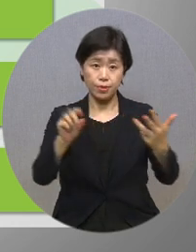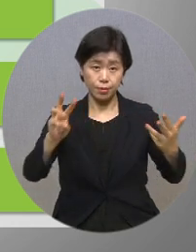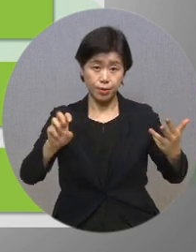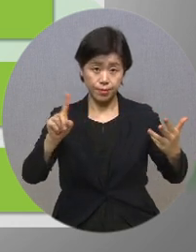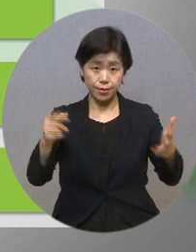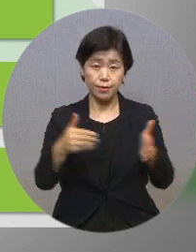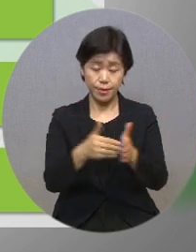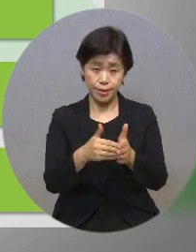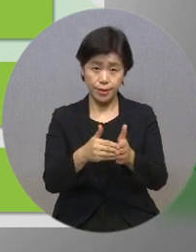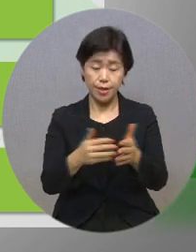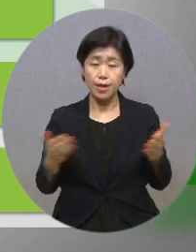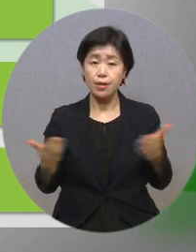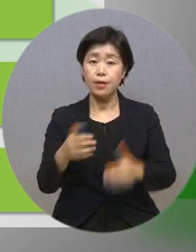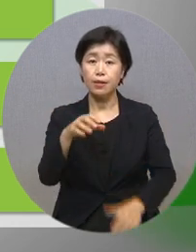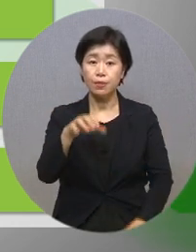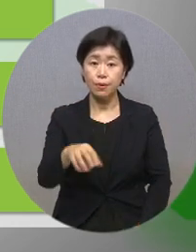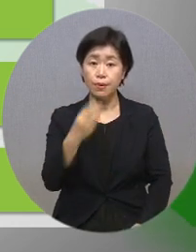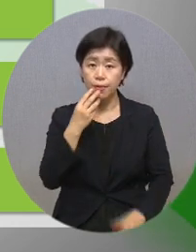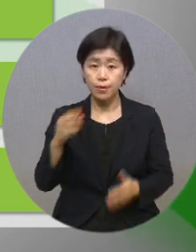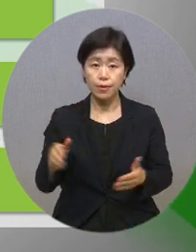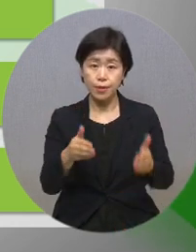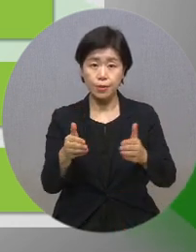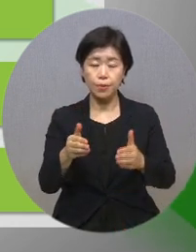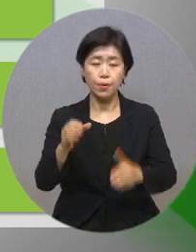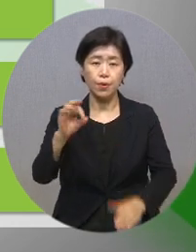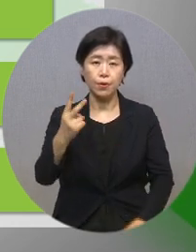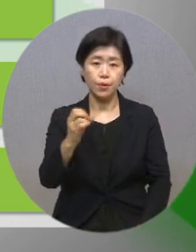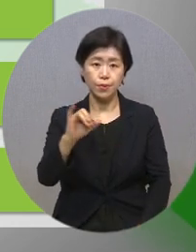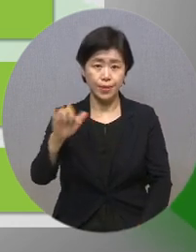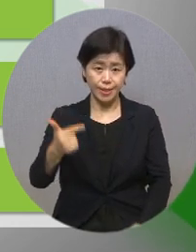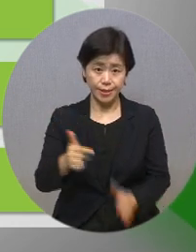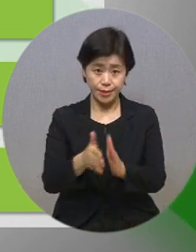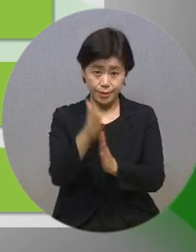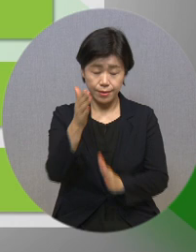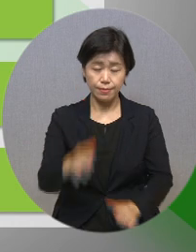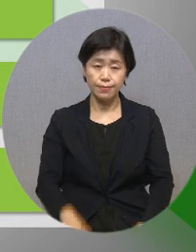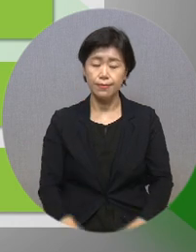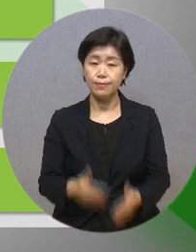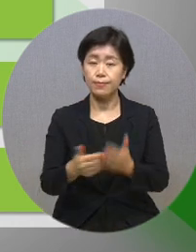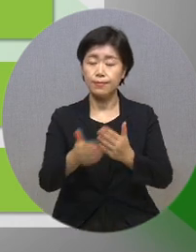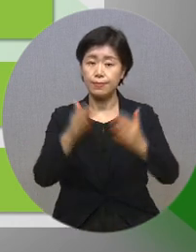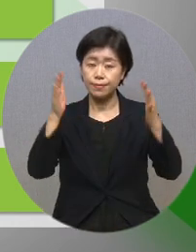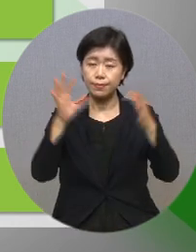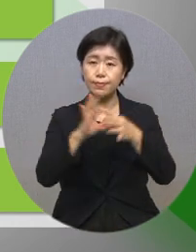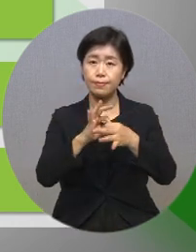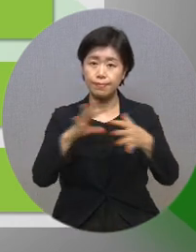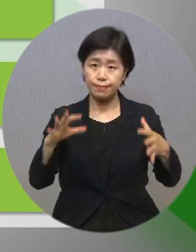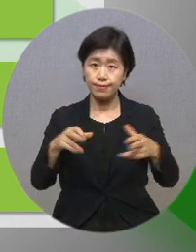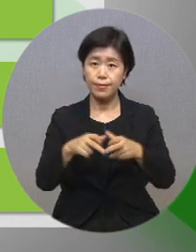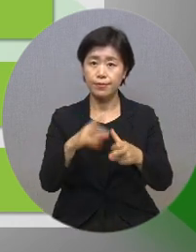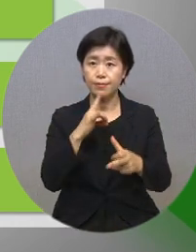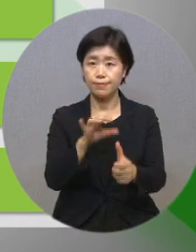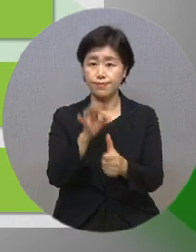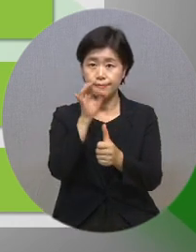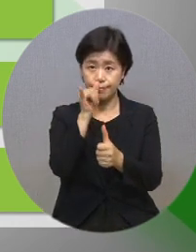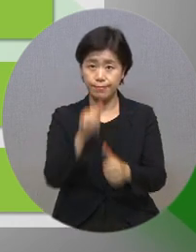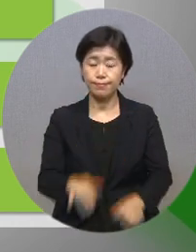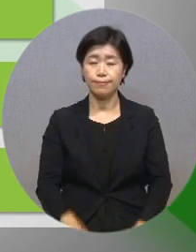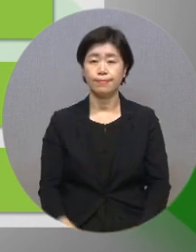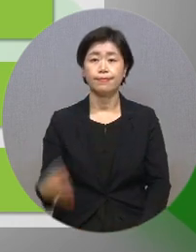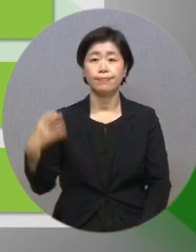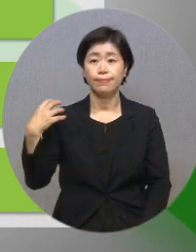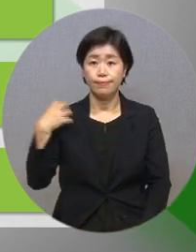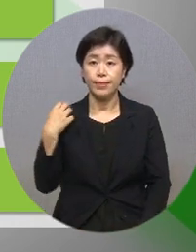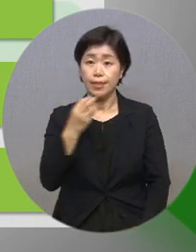31일까지며 근무지는 경기도 용인시입니다. 경력과 학력은 무관하며 장애인만 채용합니다.